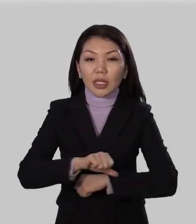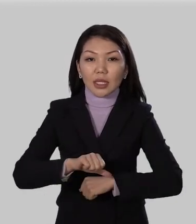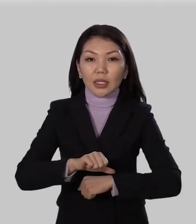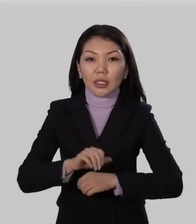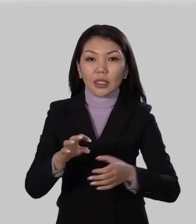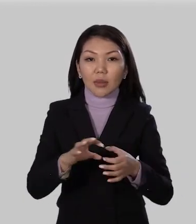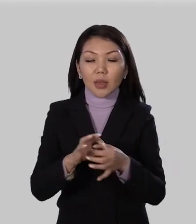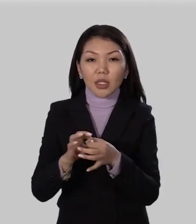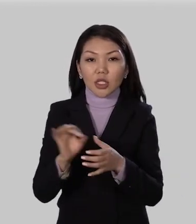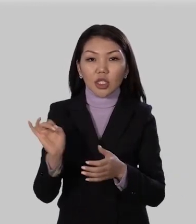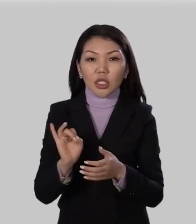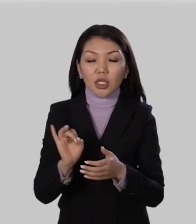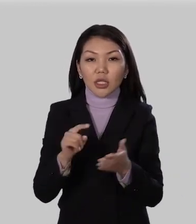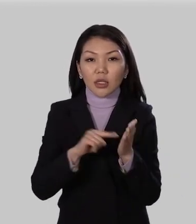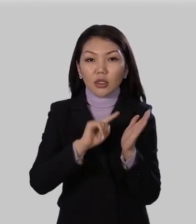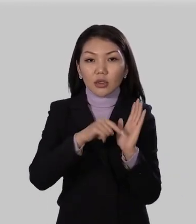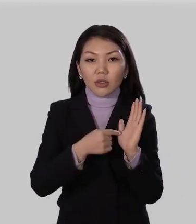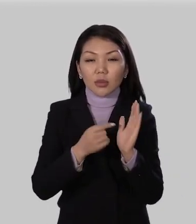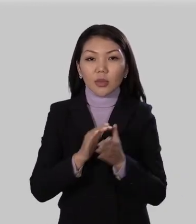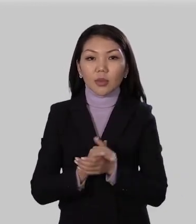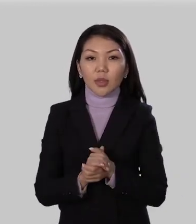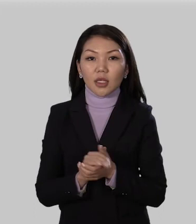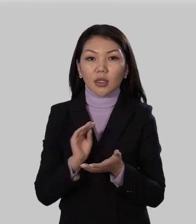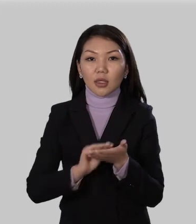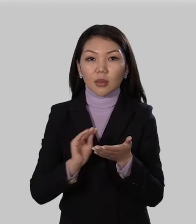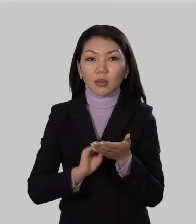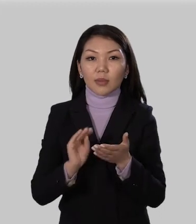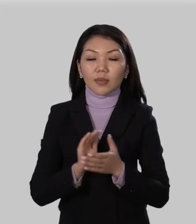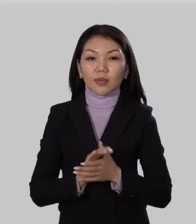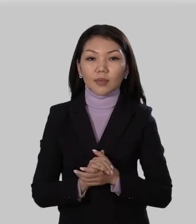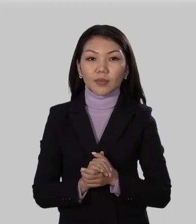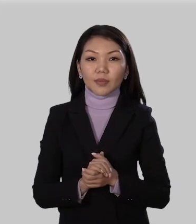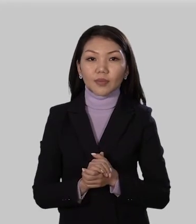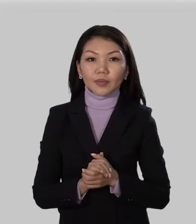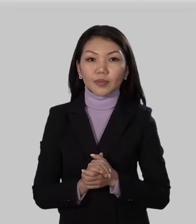границы предложений и расставим знаки препинания.